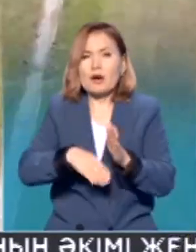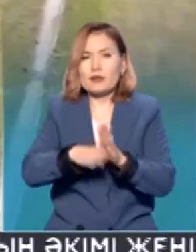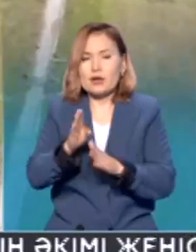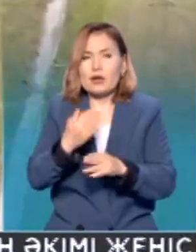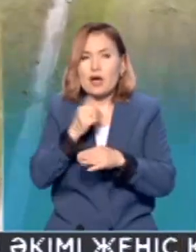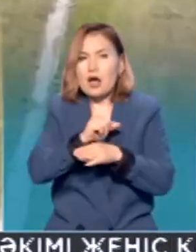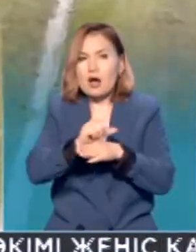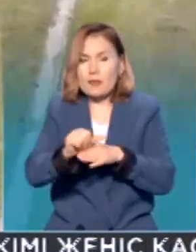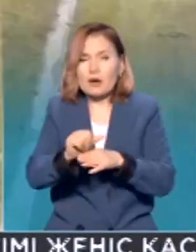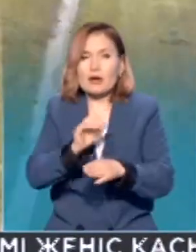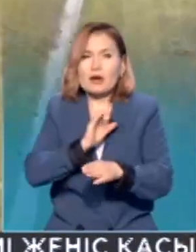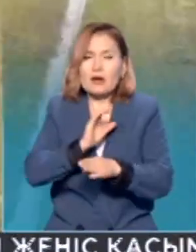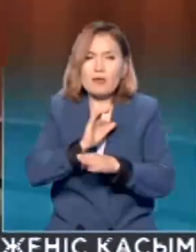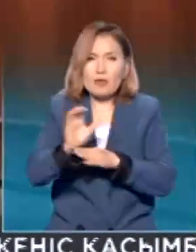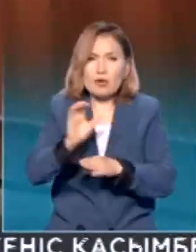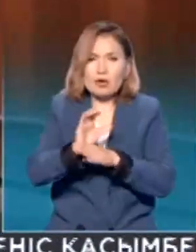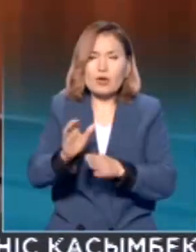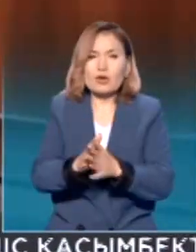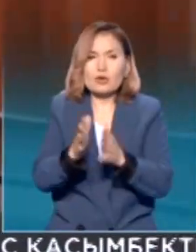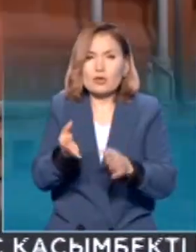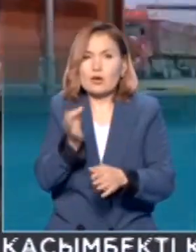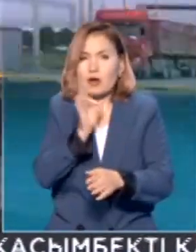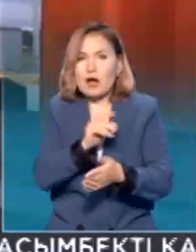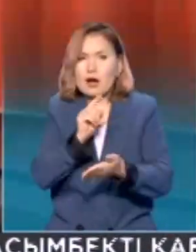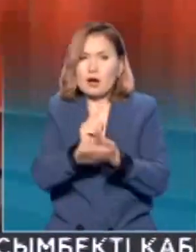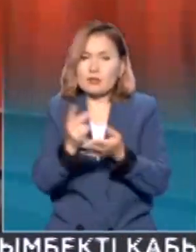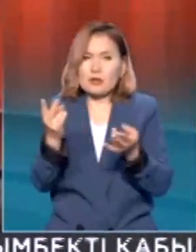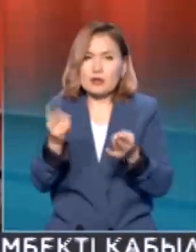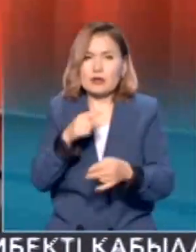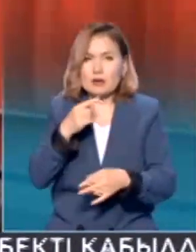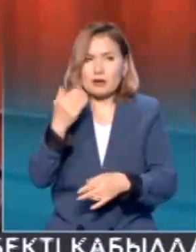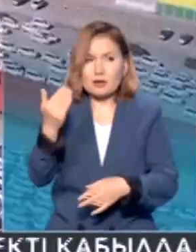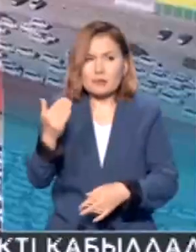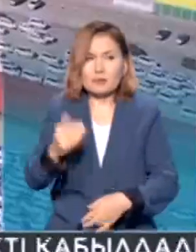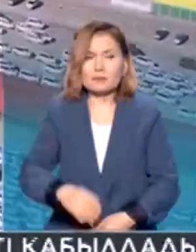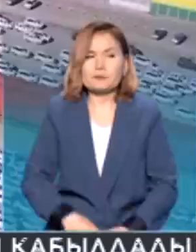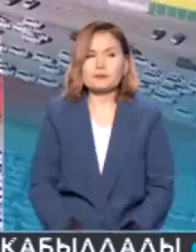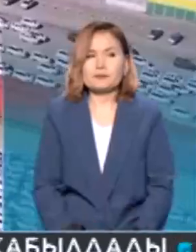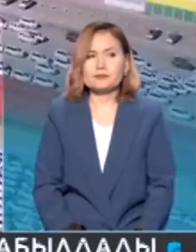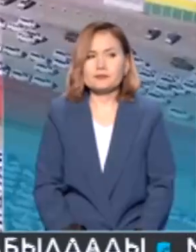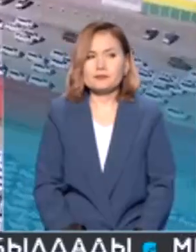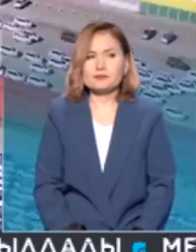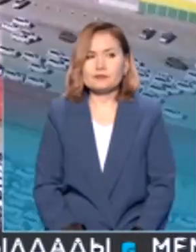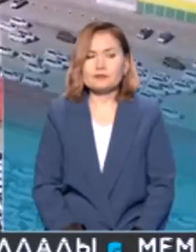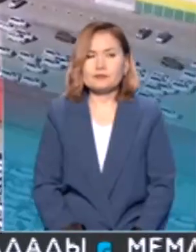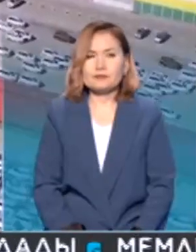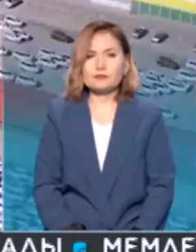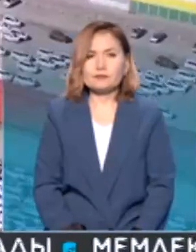экспортты қаржыландырудың тиімділігін арттыру керек дейді. Серік Селеубайұлы, Гүлдәрі Елубайұлы, Олжас Берікбаев, Қазақстан ұлттық арнасы, Астана.